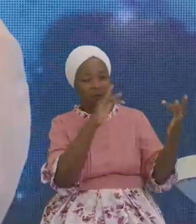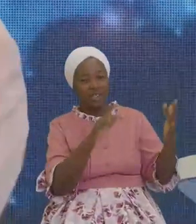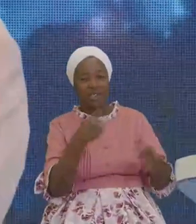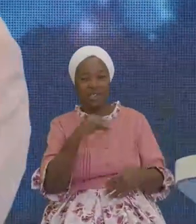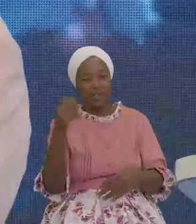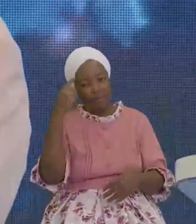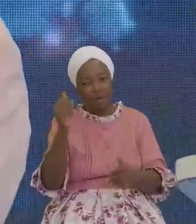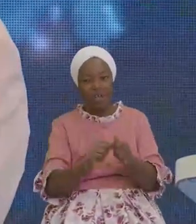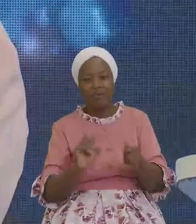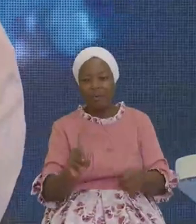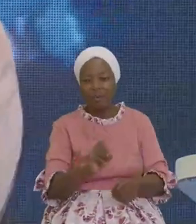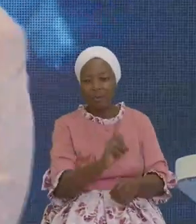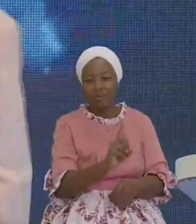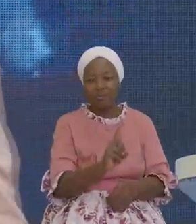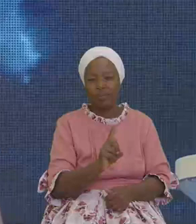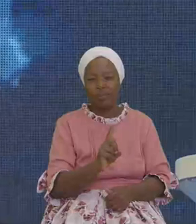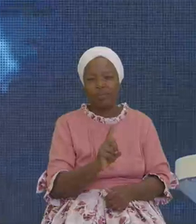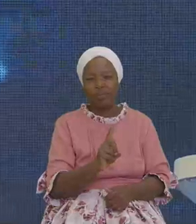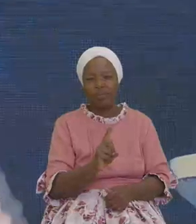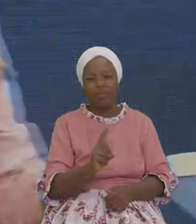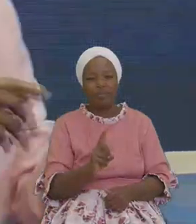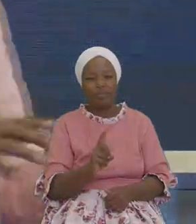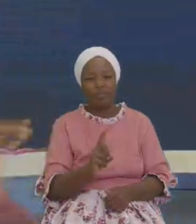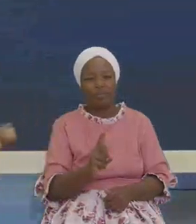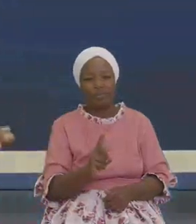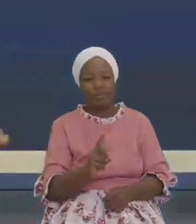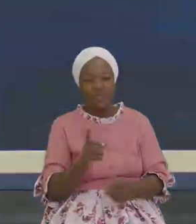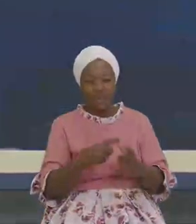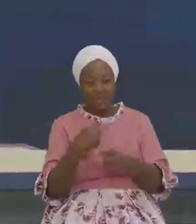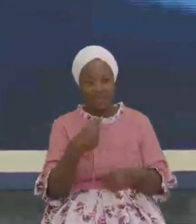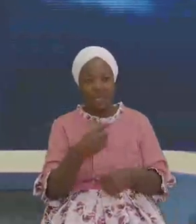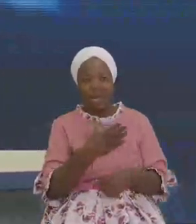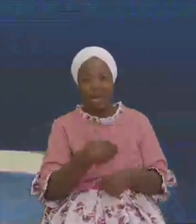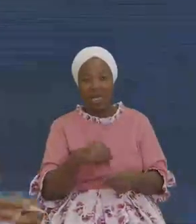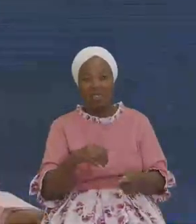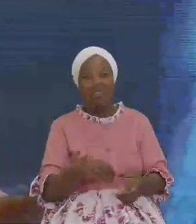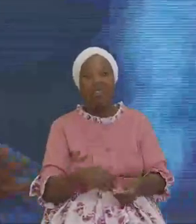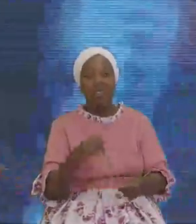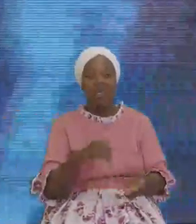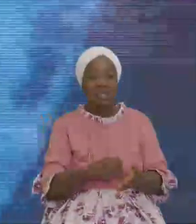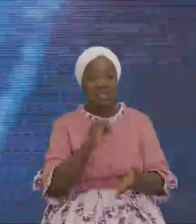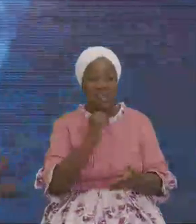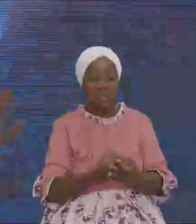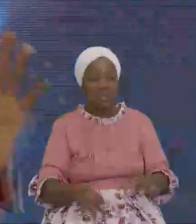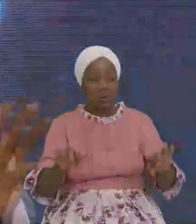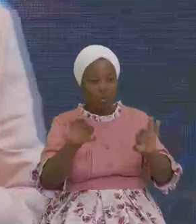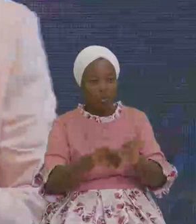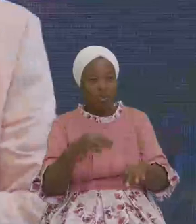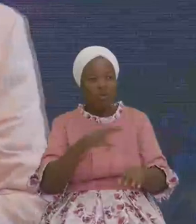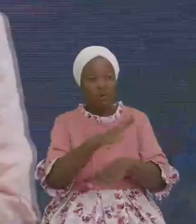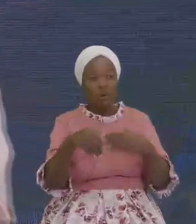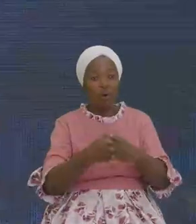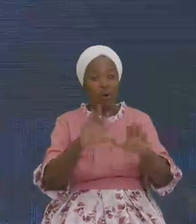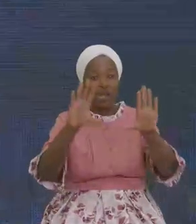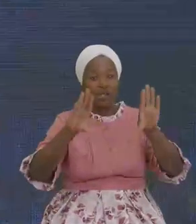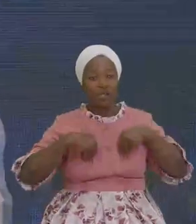Cette parole est une parole attendue, espérée de tout le monde. Et dit, est entièrement